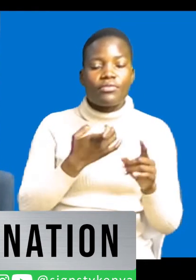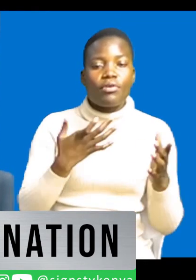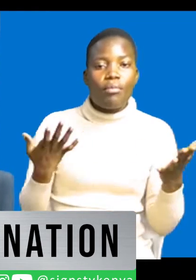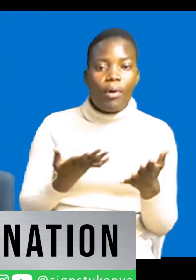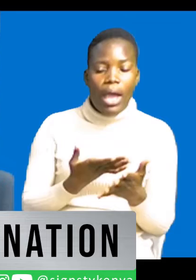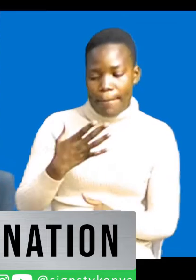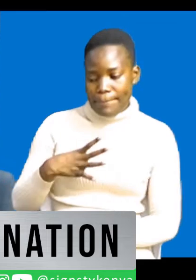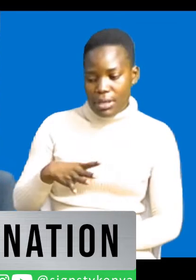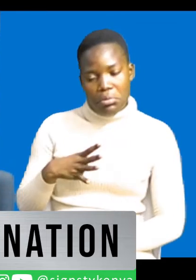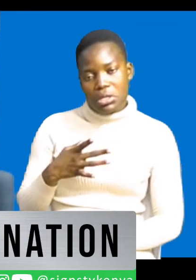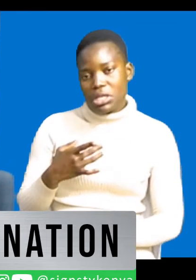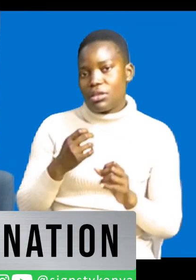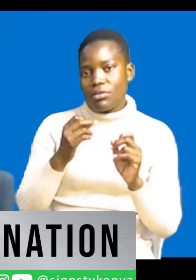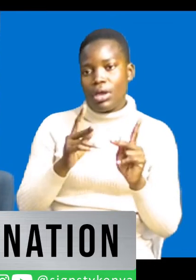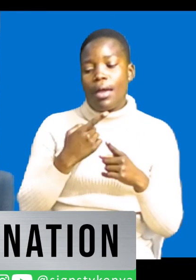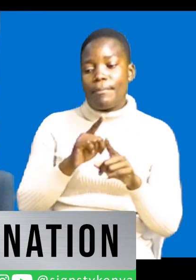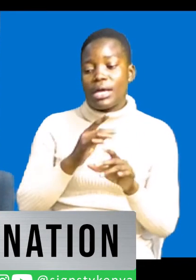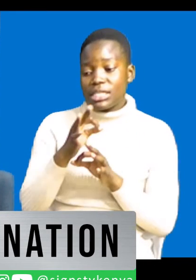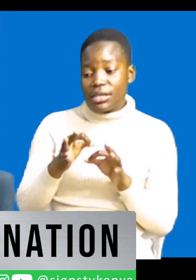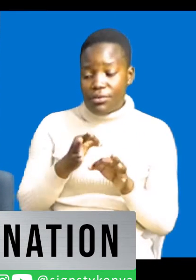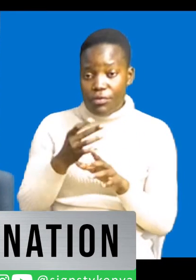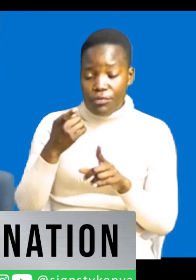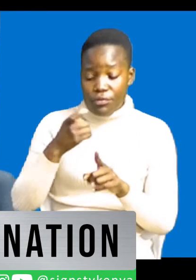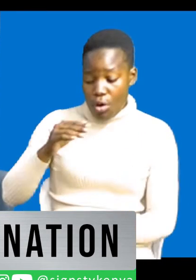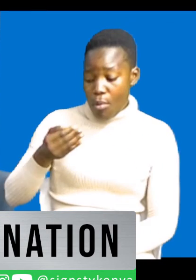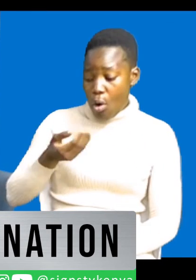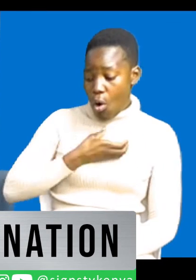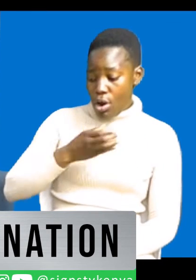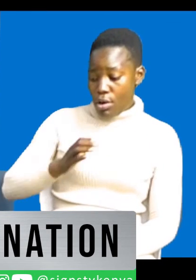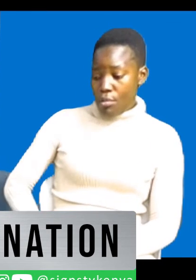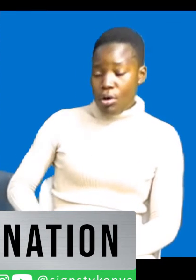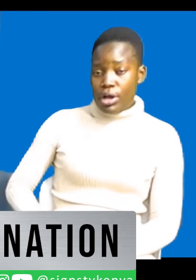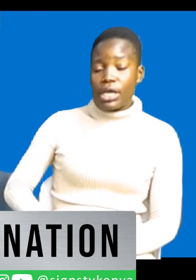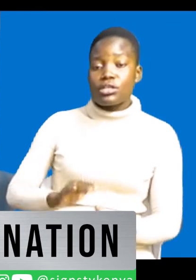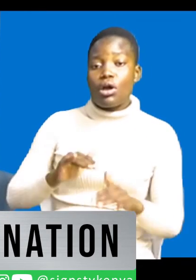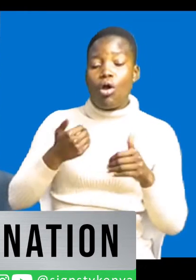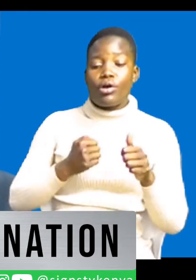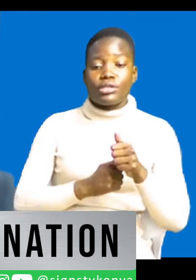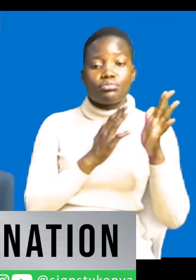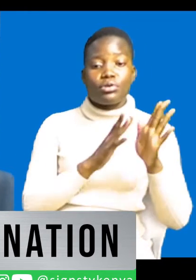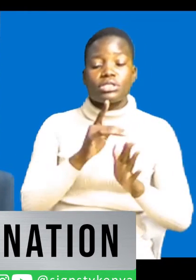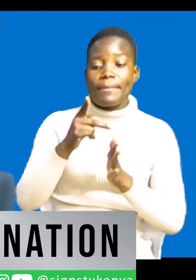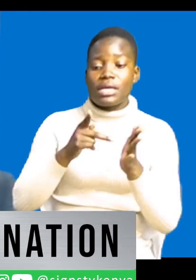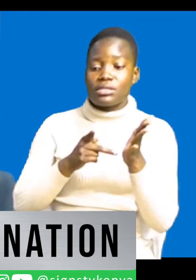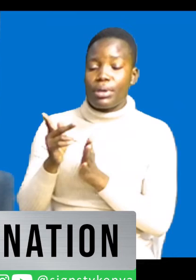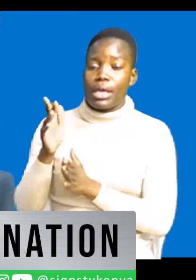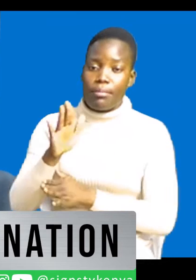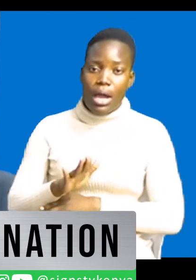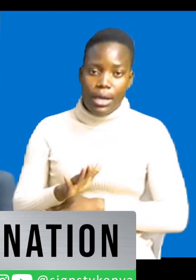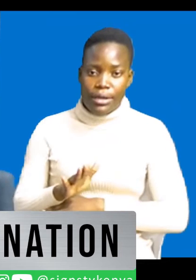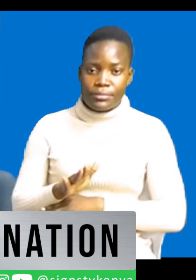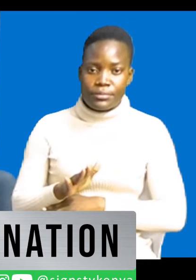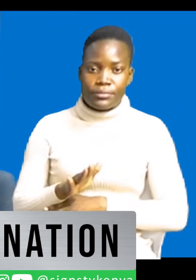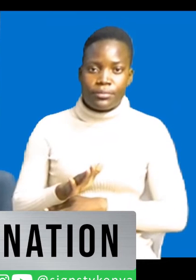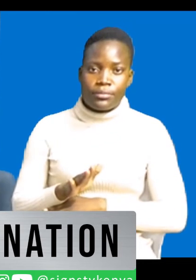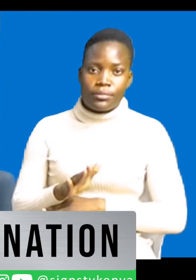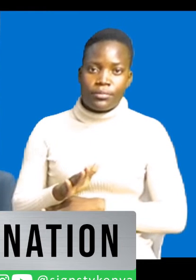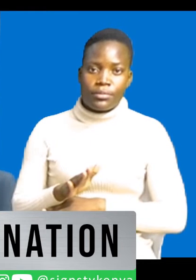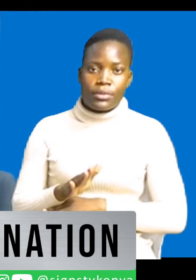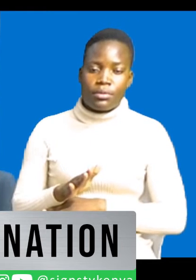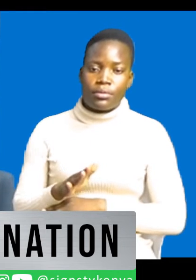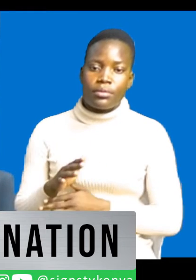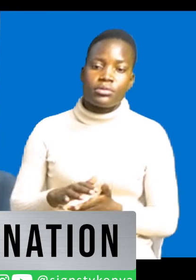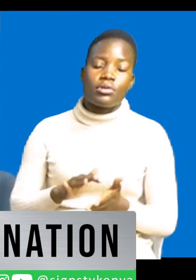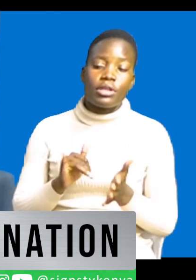mfuko yake. Lakini kama ametoa kwa mfuko yake ama ametoa kwa wafadhili fulani, lazima warudishie. In that case Kenya hapo ndio mahali